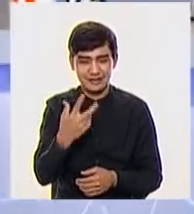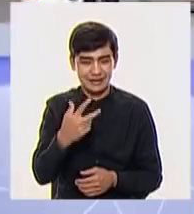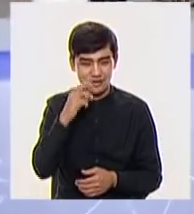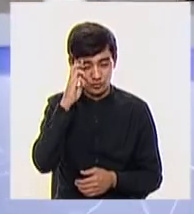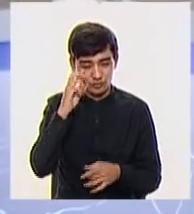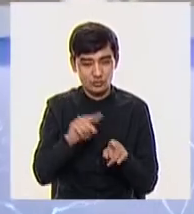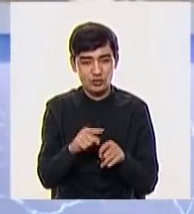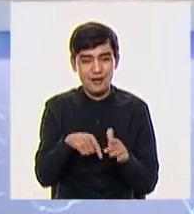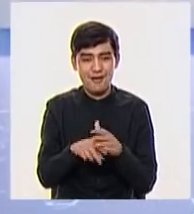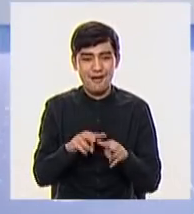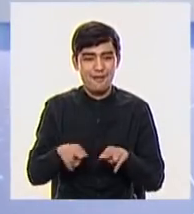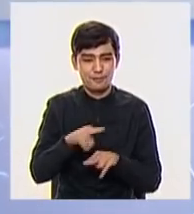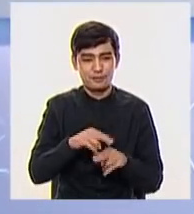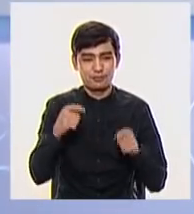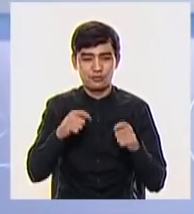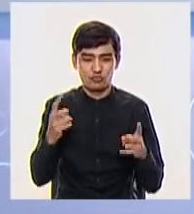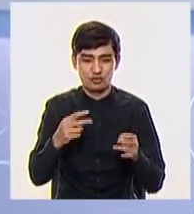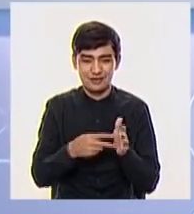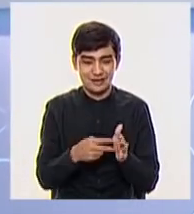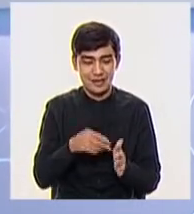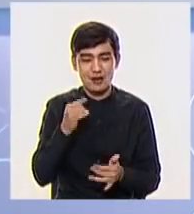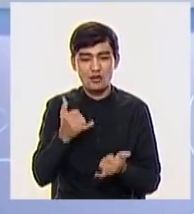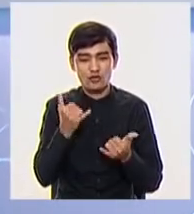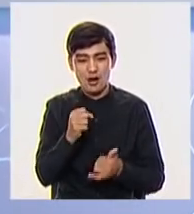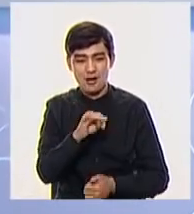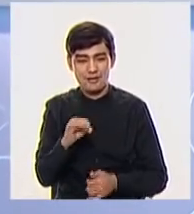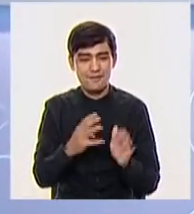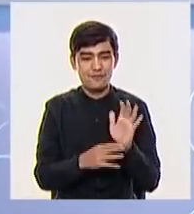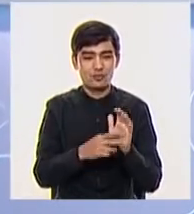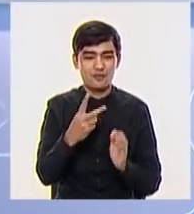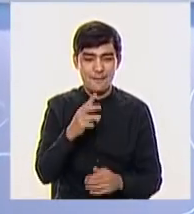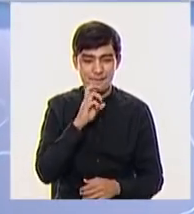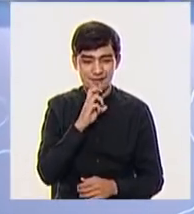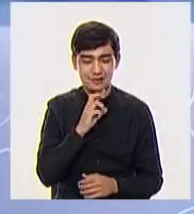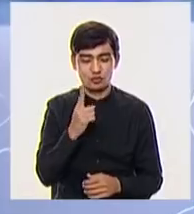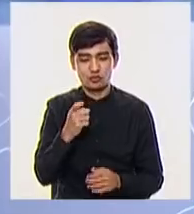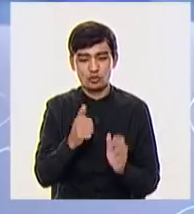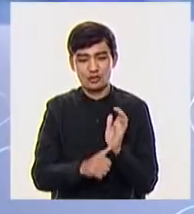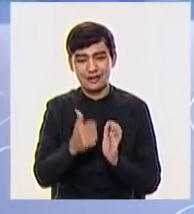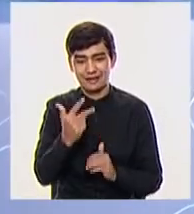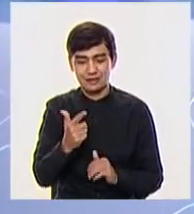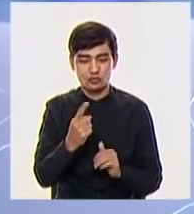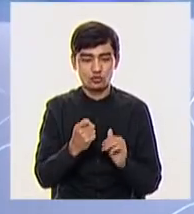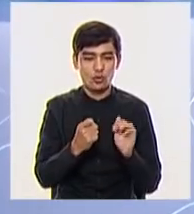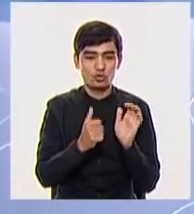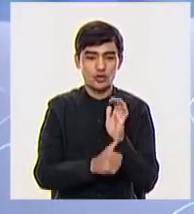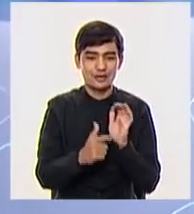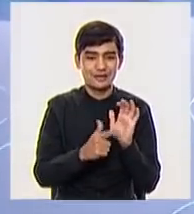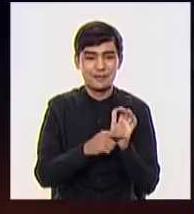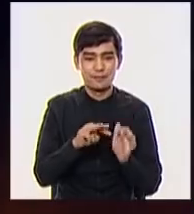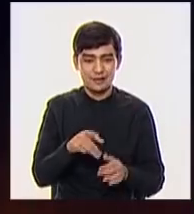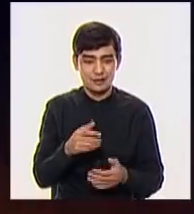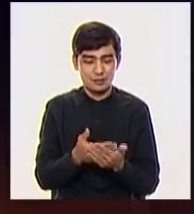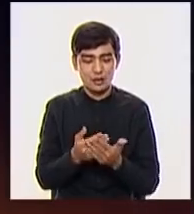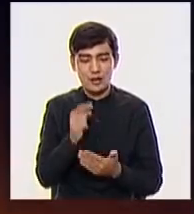жағармайын бір бағада сатуы керек. Қазір Ай-92 маркалы бензин 163-167 теңге аралығында. Экономистер